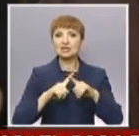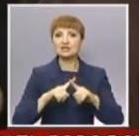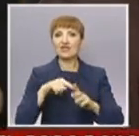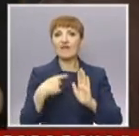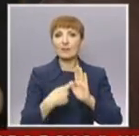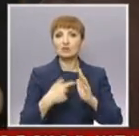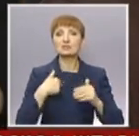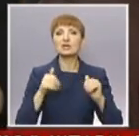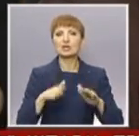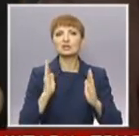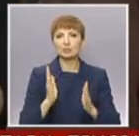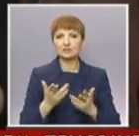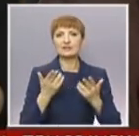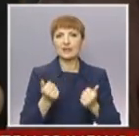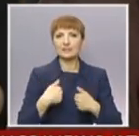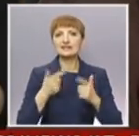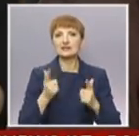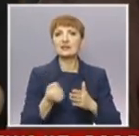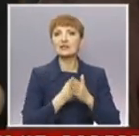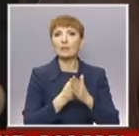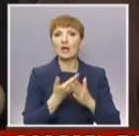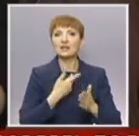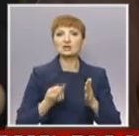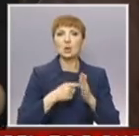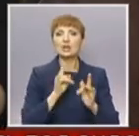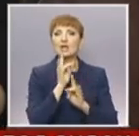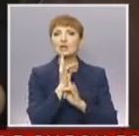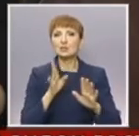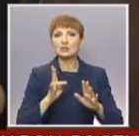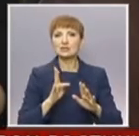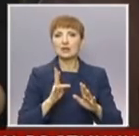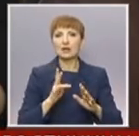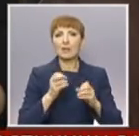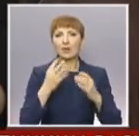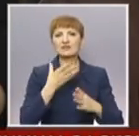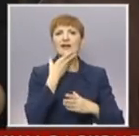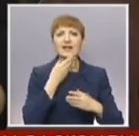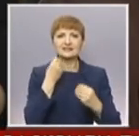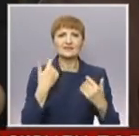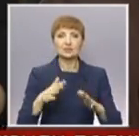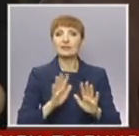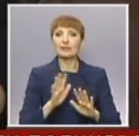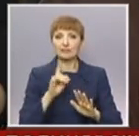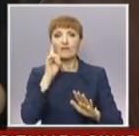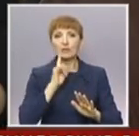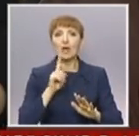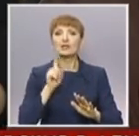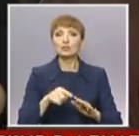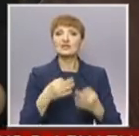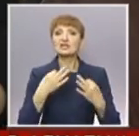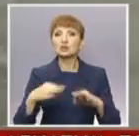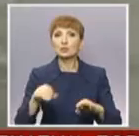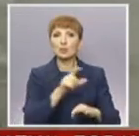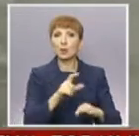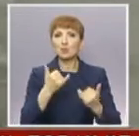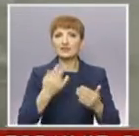которые мы решим, и мы действительно добьемся, что наш город будет не просто самым красивым, самым комфортным, а это будет и доступным